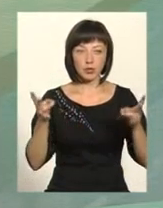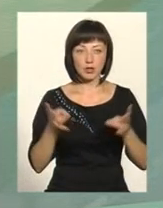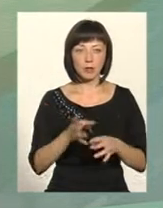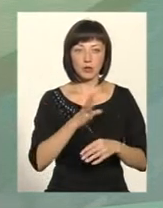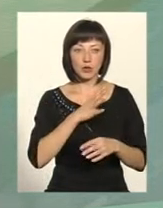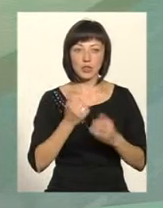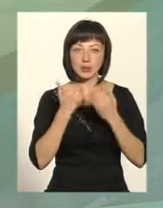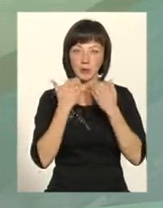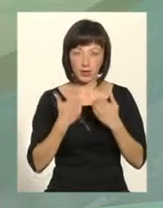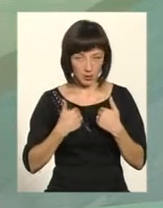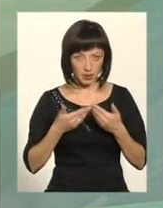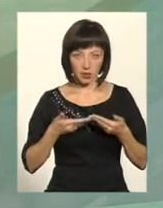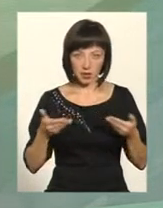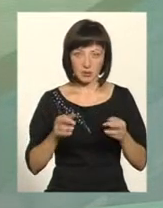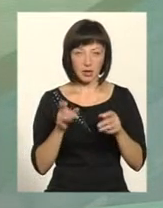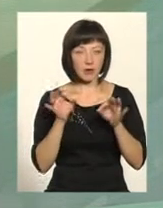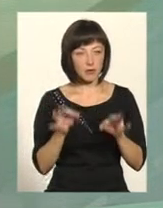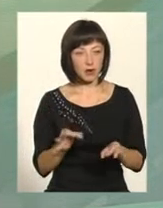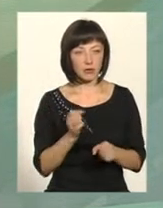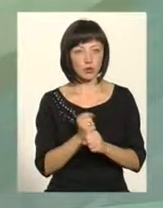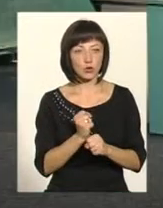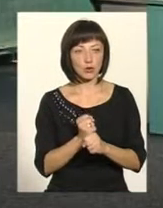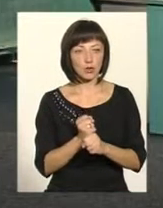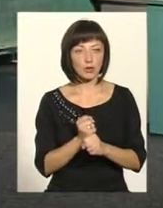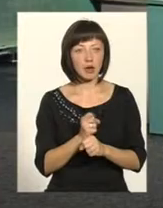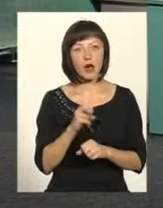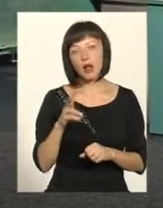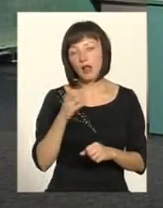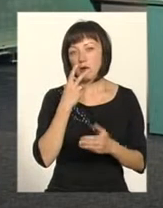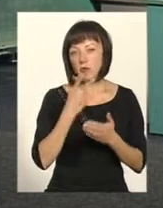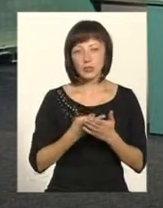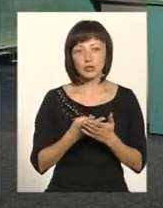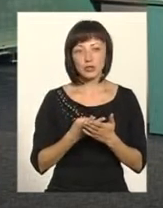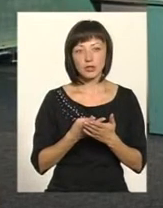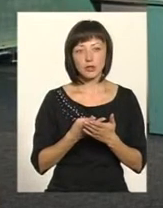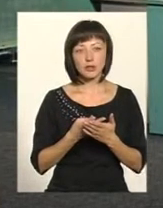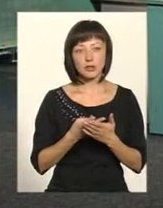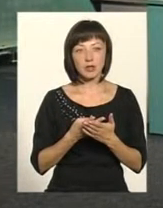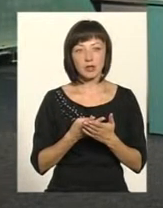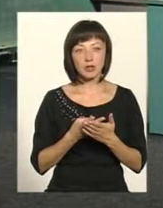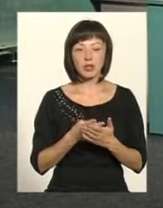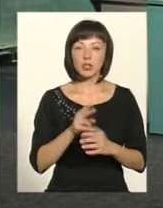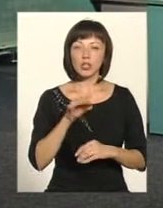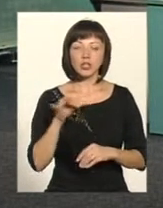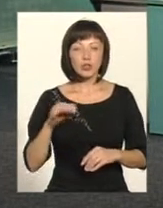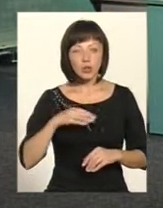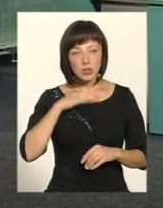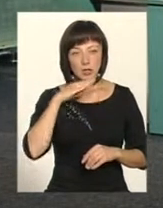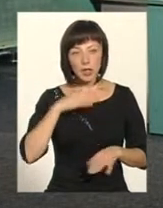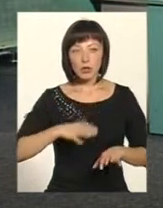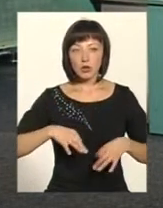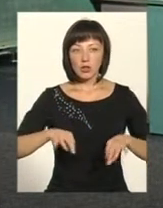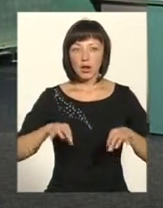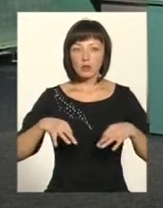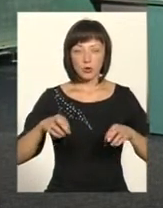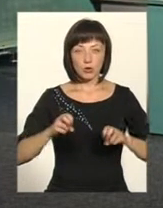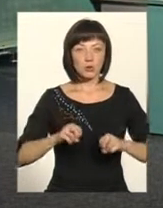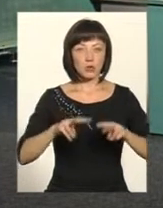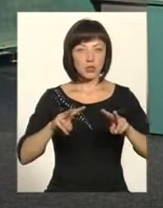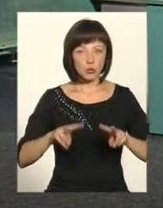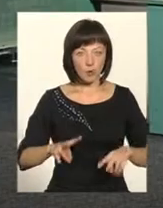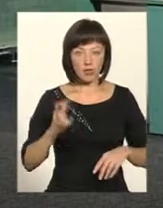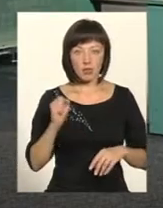запитати ще нас, як правильно це зробити. Ну, але бачите, так. Чи достатньо транспорту отого спеціалізованого на